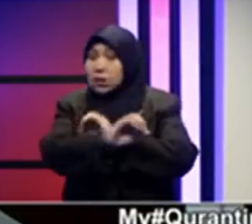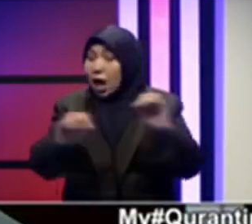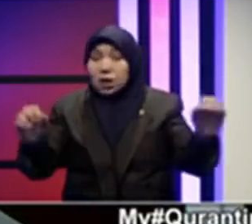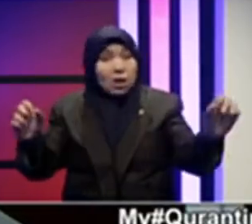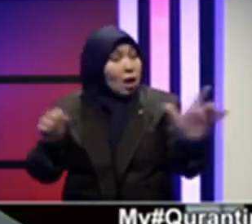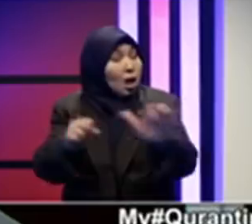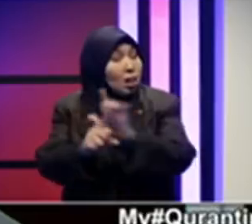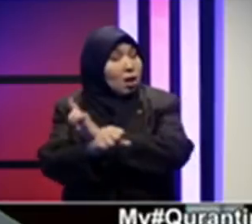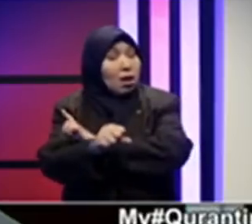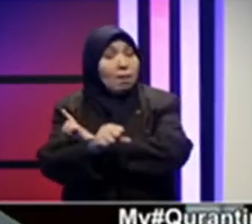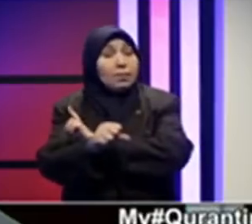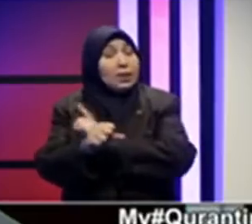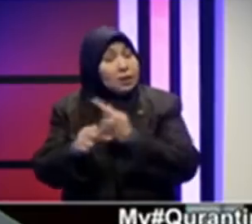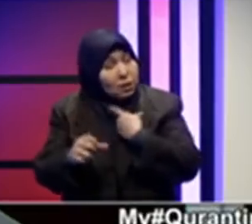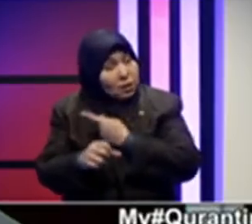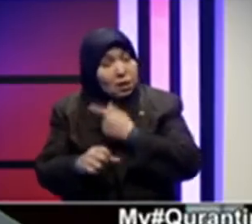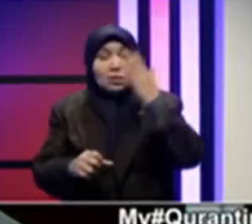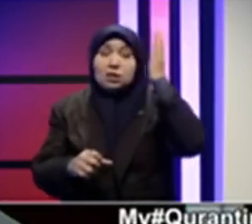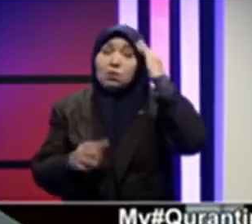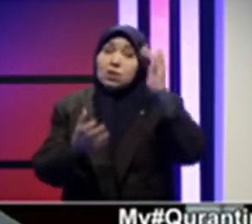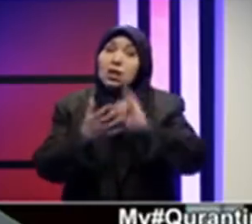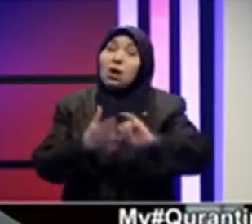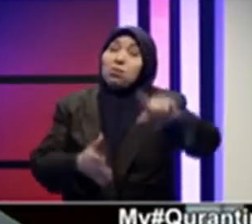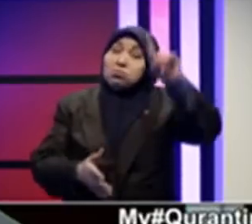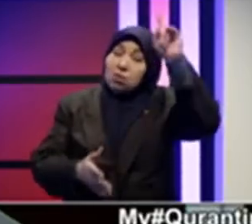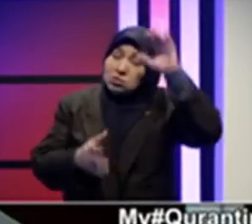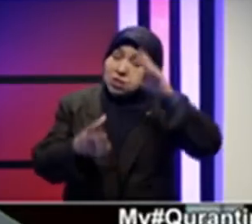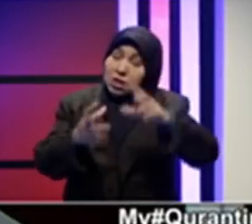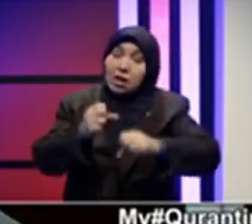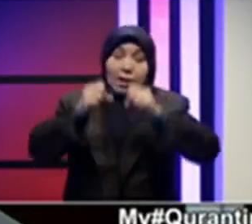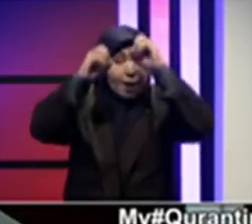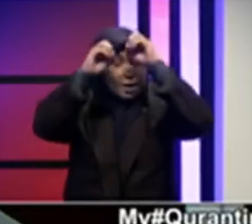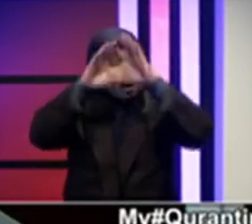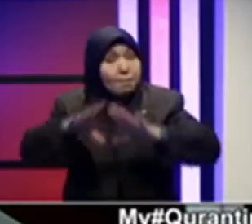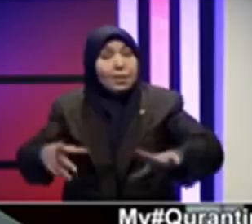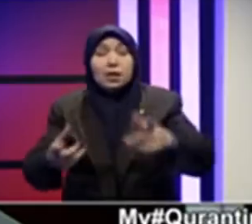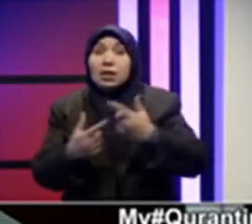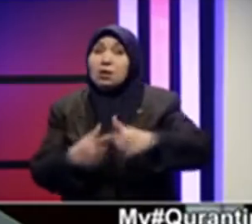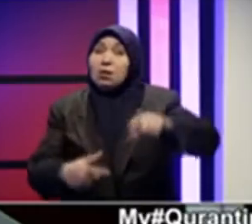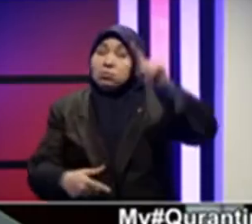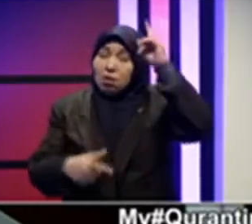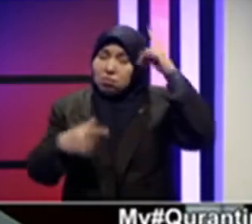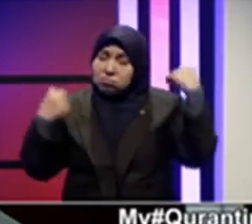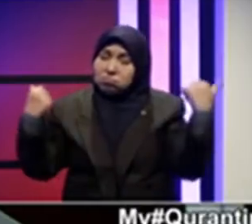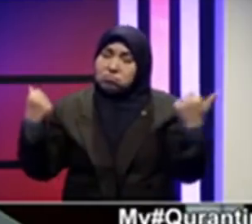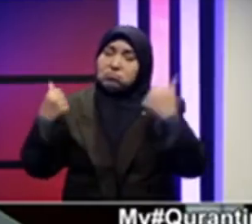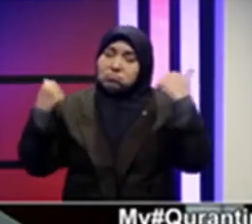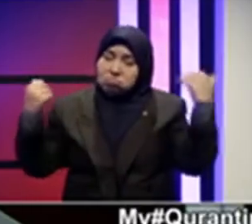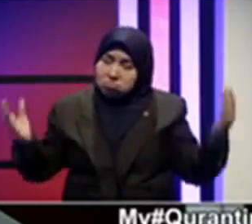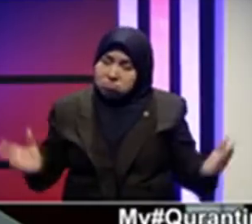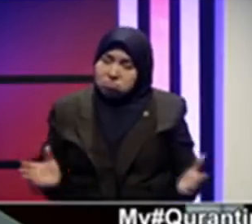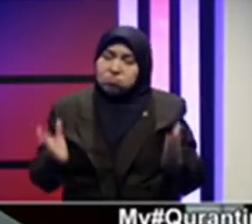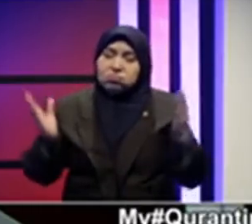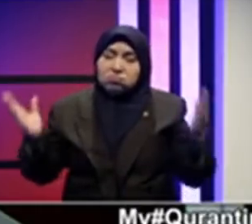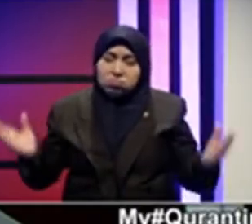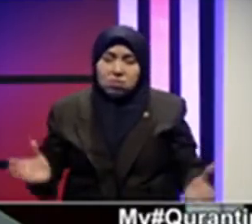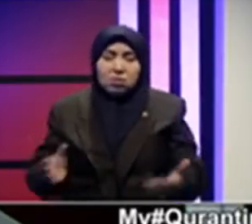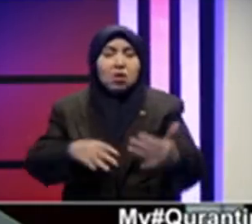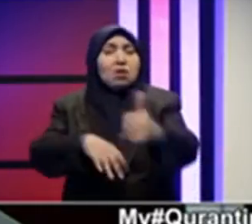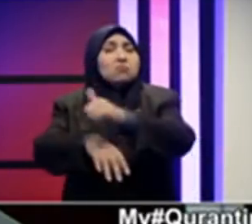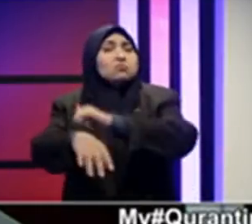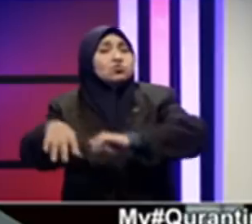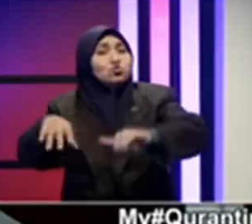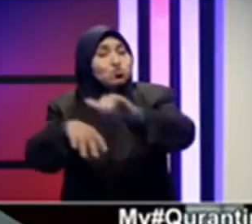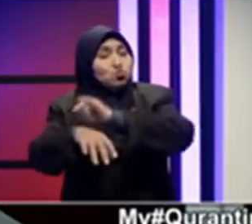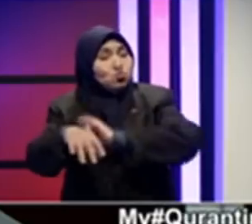tahu bahawa ya Allah, saya ingin mendapat rahmat-Mu, dialu-alukan ke syurga. Udkhulul jannah antum